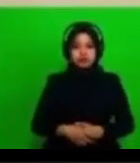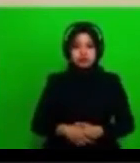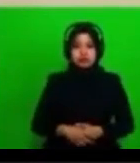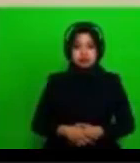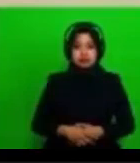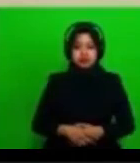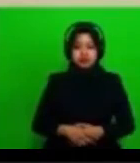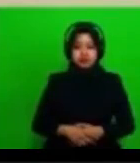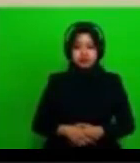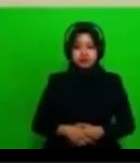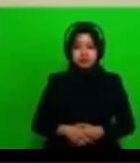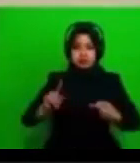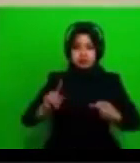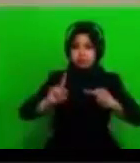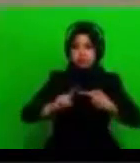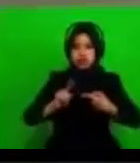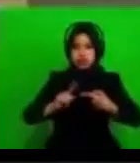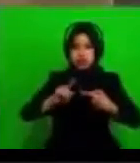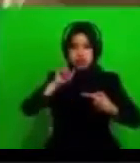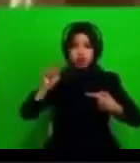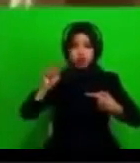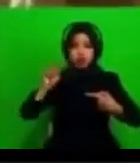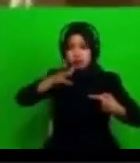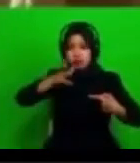satu, orang tua memahami